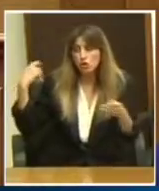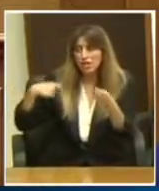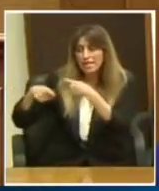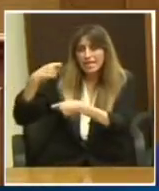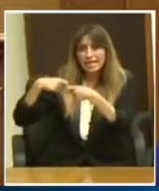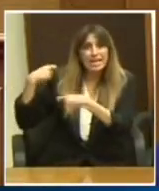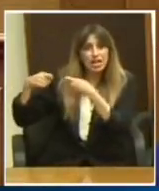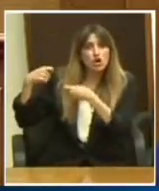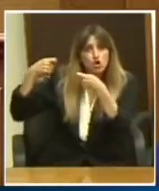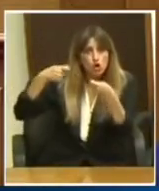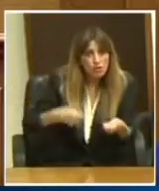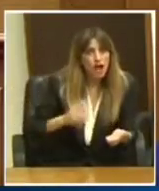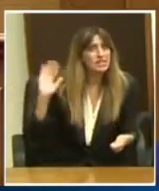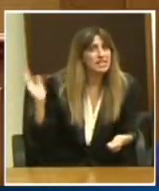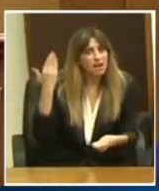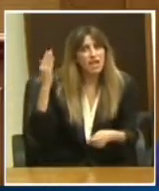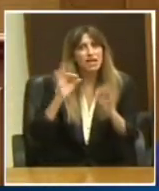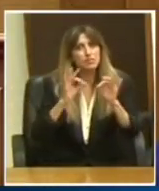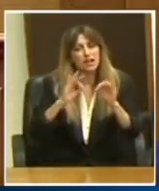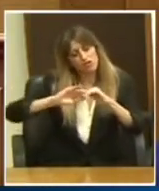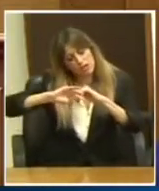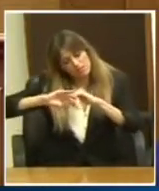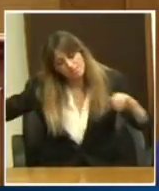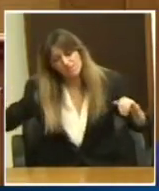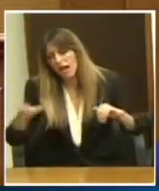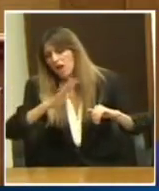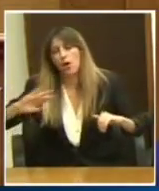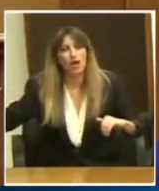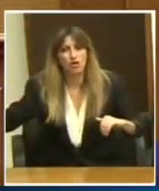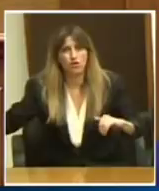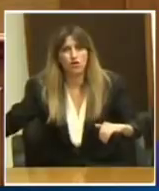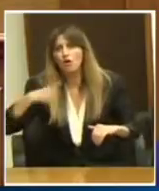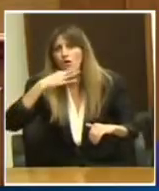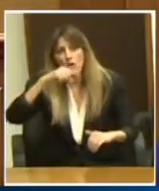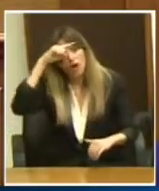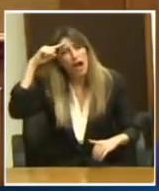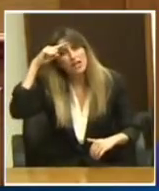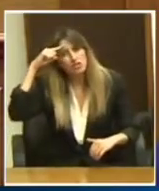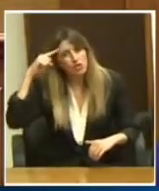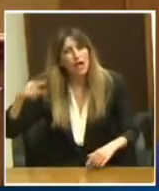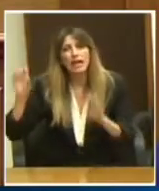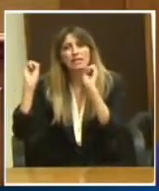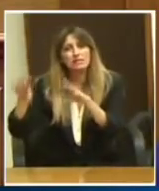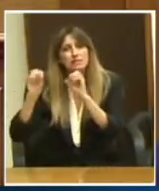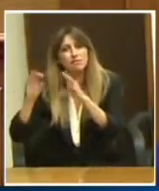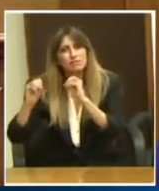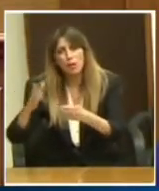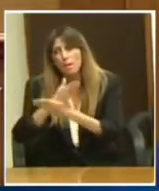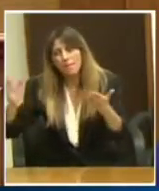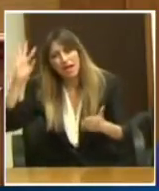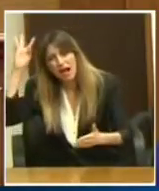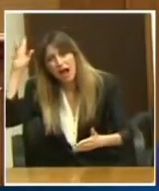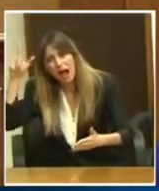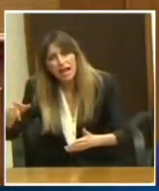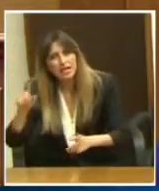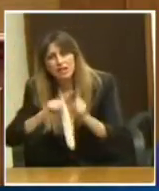Μακεδονίας, διότι ο Αριστοτέλης δεν μάθαινε στα σλάβικα, δεν εκπαίδευε στα σλάβικα το Μέγα Αλέξανδρο, αλλά χρησιμοποιούσε